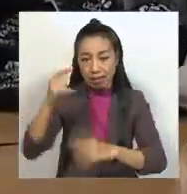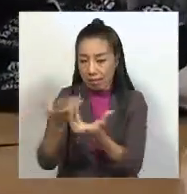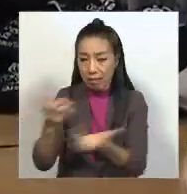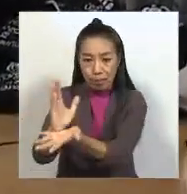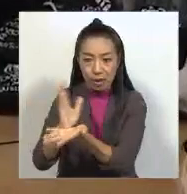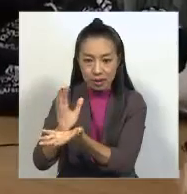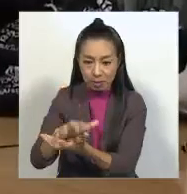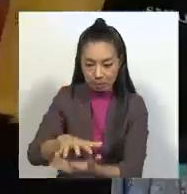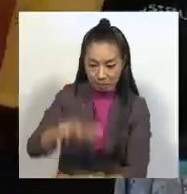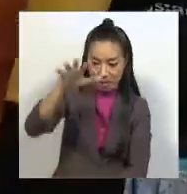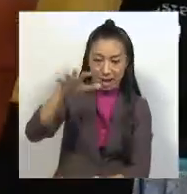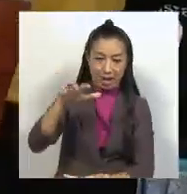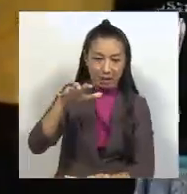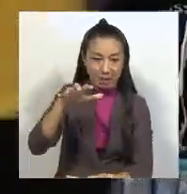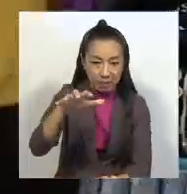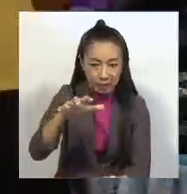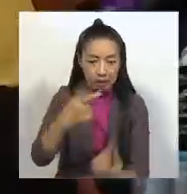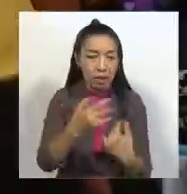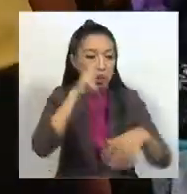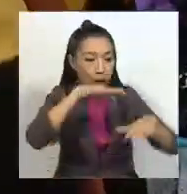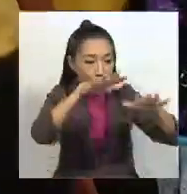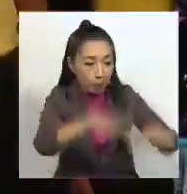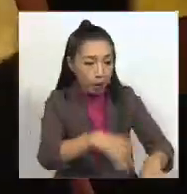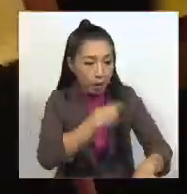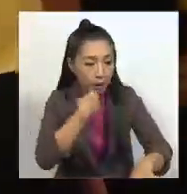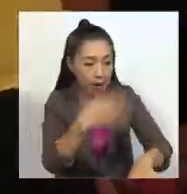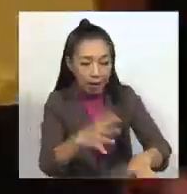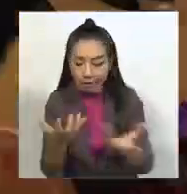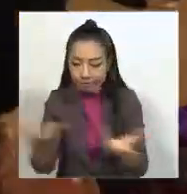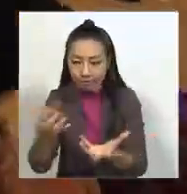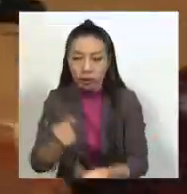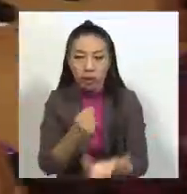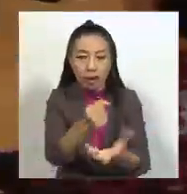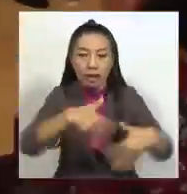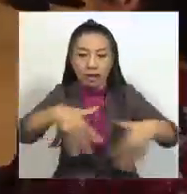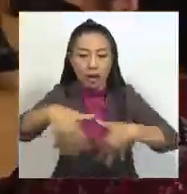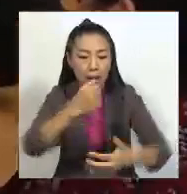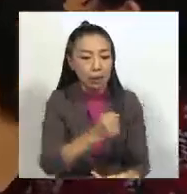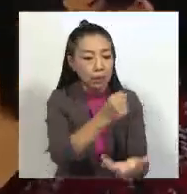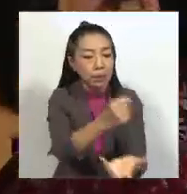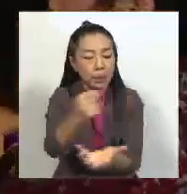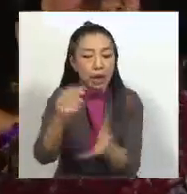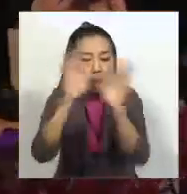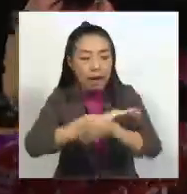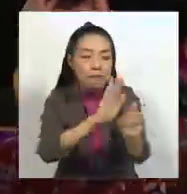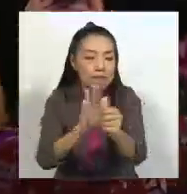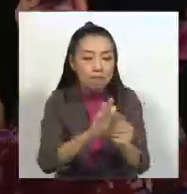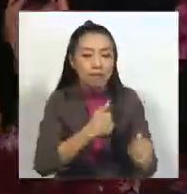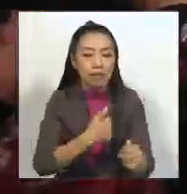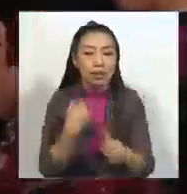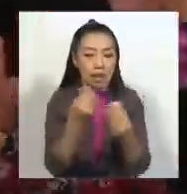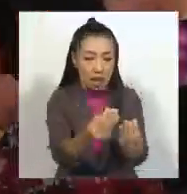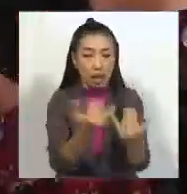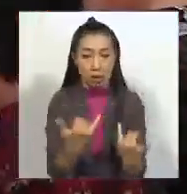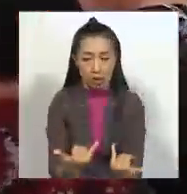อนนี้ระดับน้ำนั้นลดแล้วเจ้าหน้าที่ก็เลยนำสิ่งของมาปลอบขวัญแล้วก็ให้กำลังใจนะครับนอกจากนี้นะครับน้ำในลำเซบกต้องบอก